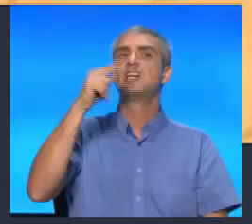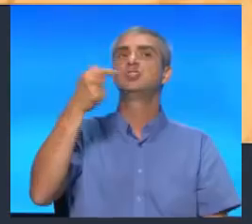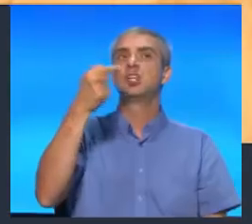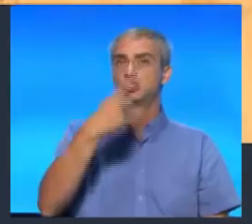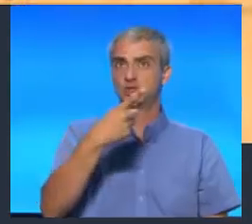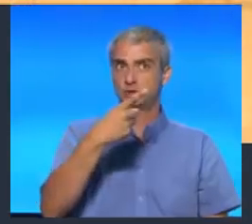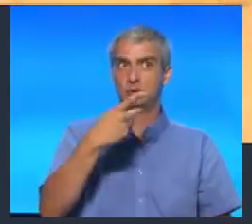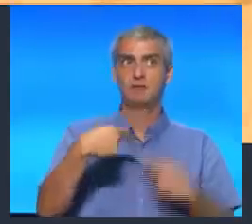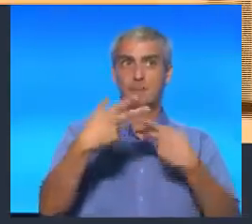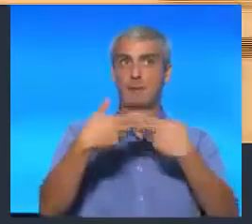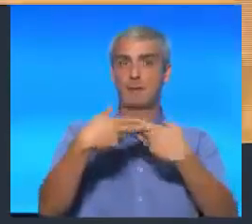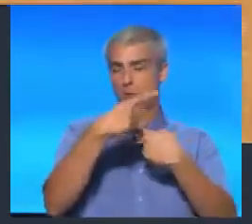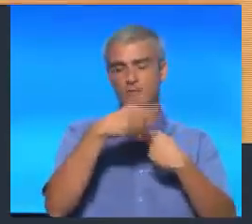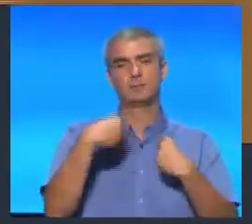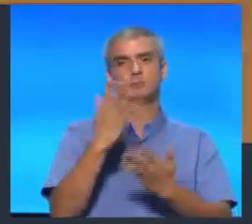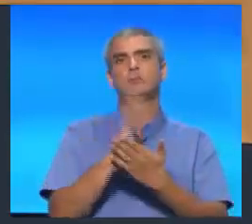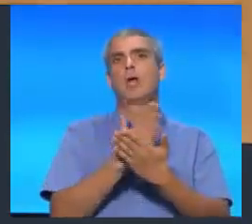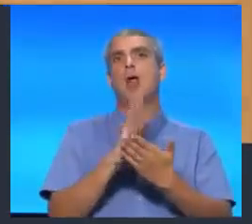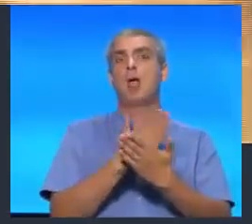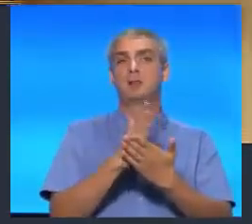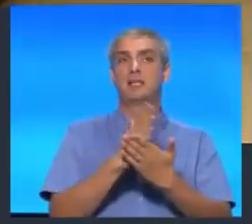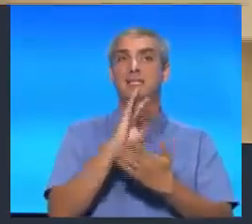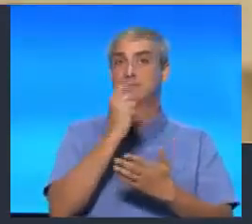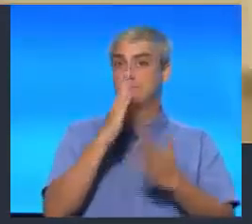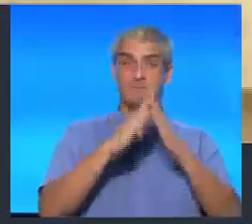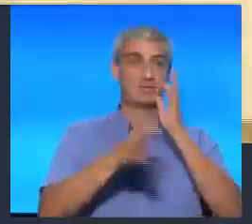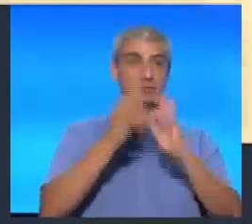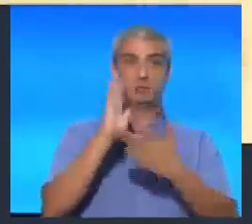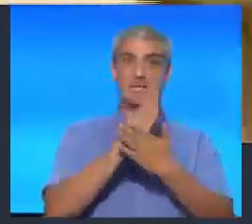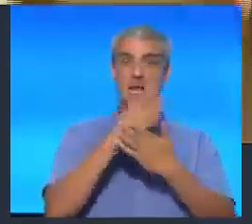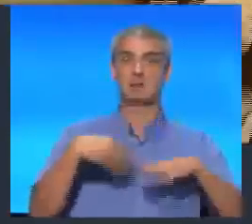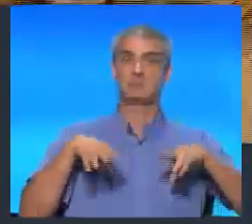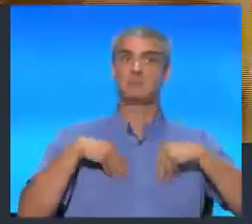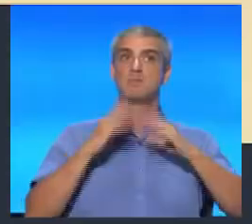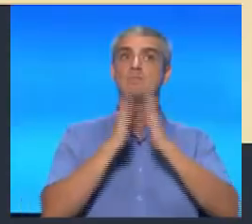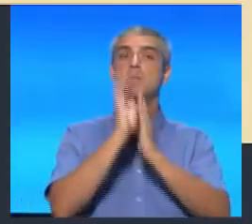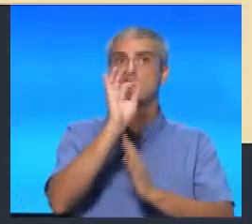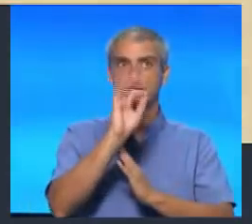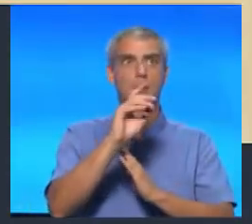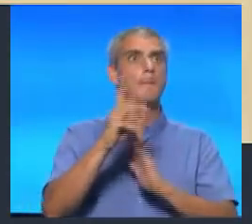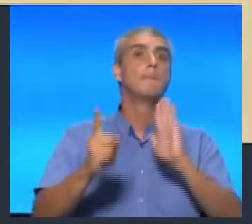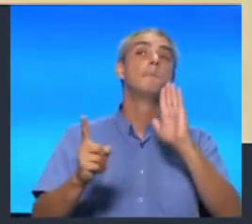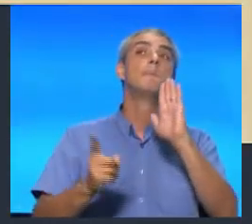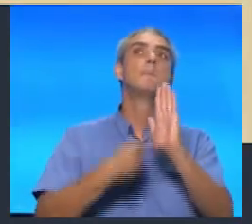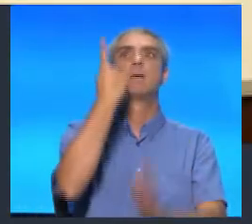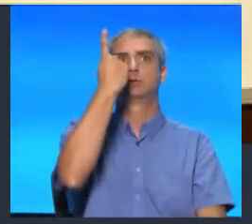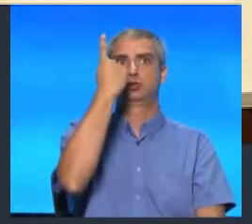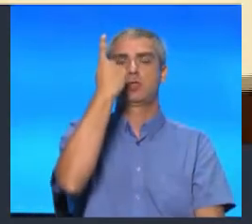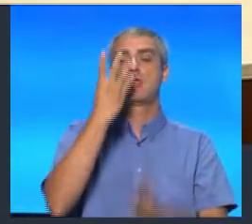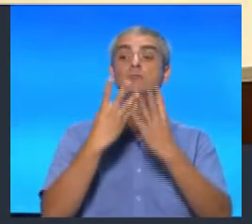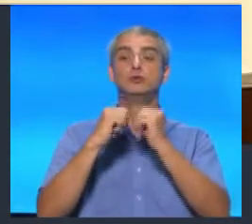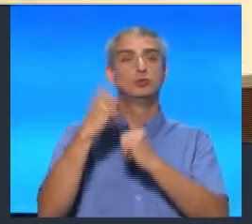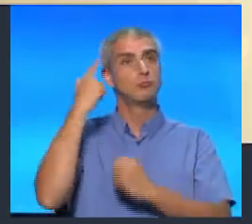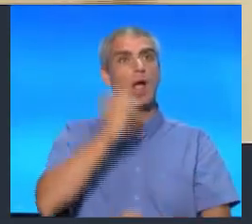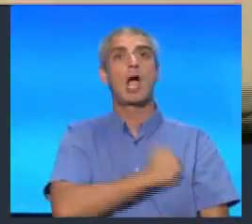בימים הקרובים תינתן החלטה. אם יחליט בית המשפט להיענות לבקשה, זאת תהיה הפעם הראשונה שבה משפחה